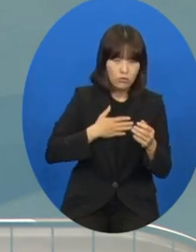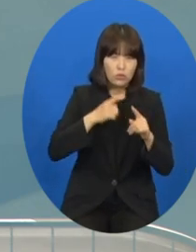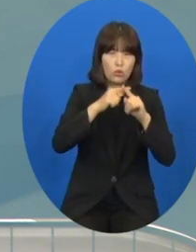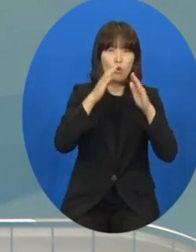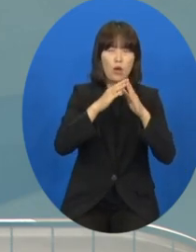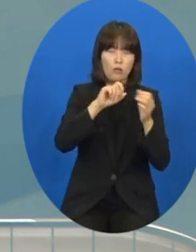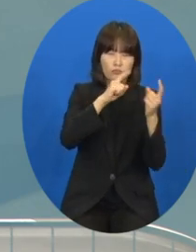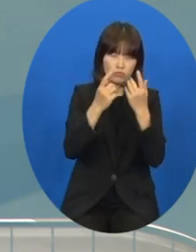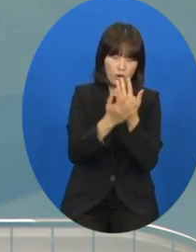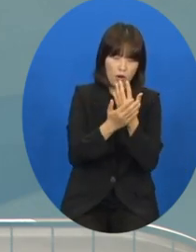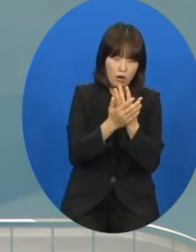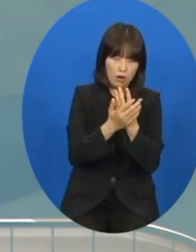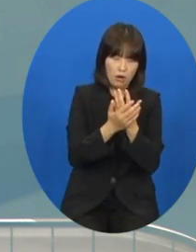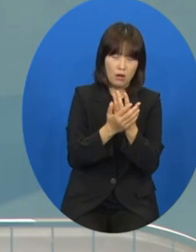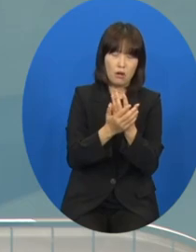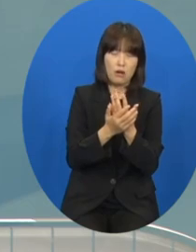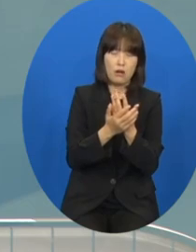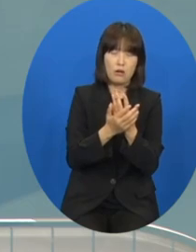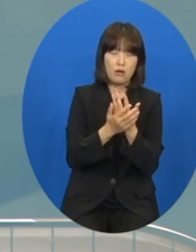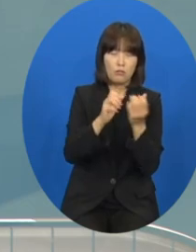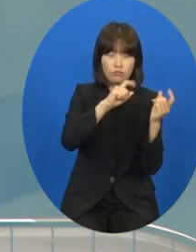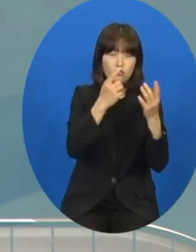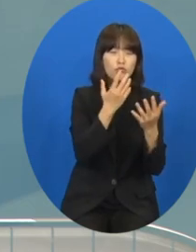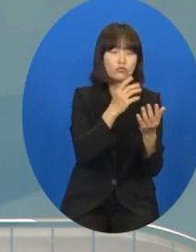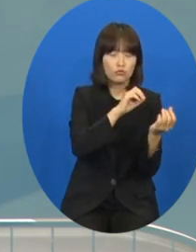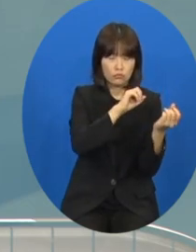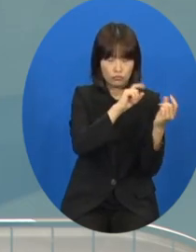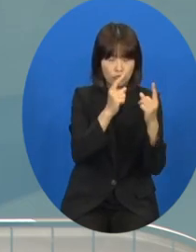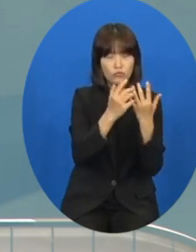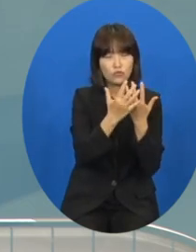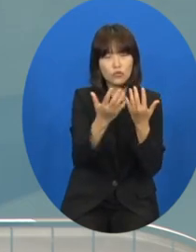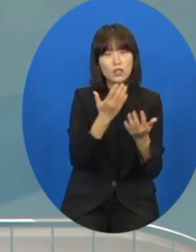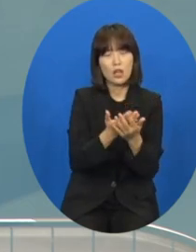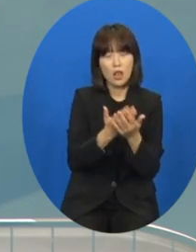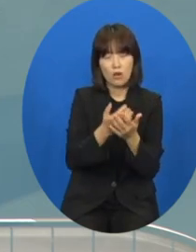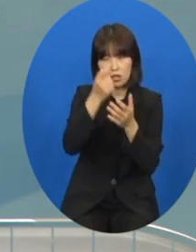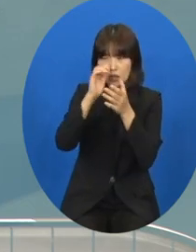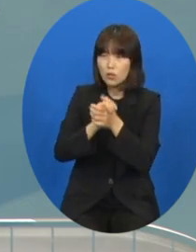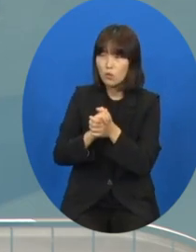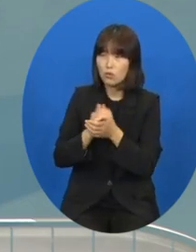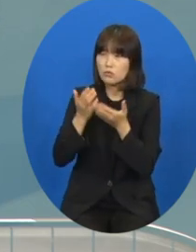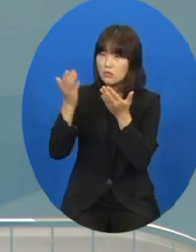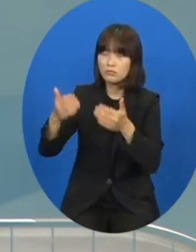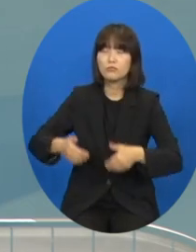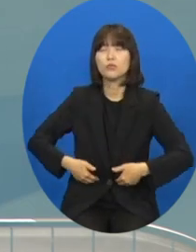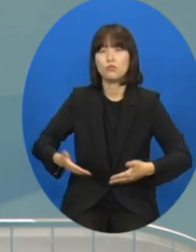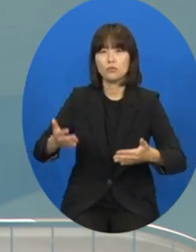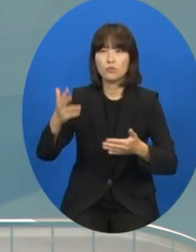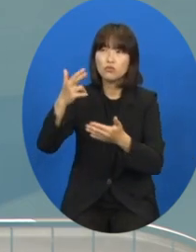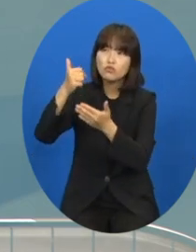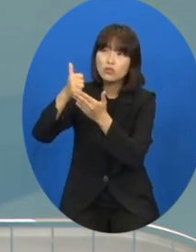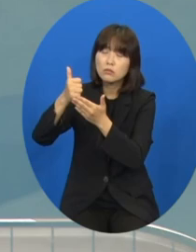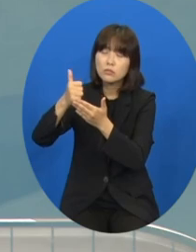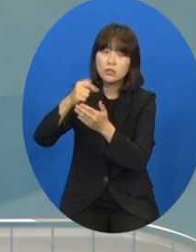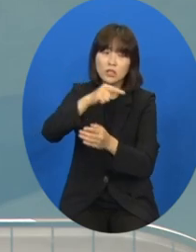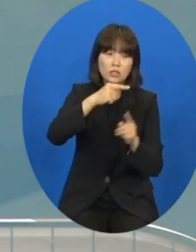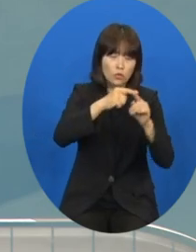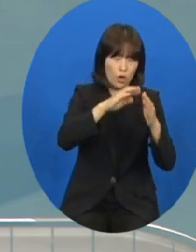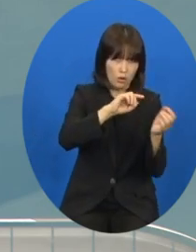기도할 필요가 없는 거예요. 믿으면 되는 거예요. 주님이 더 원하시잖아요. 그러면 믿으면 되는